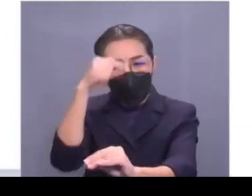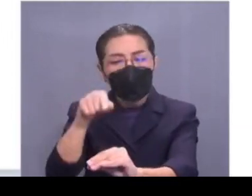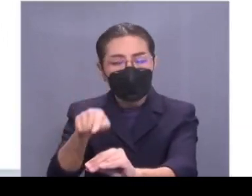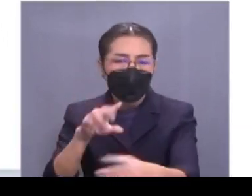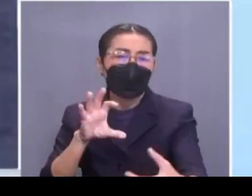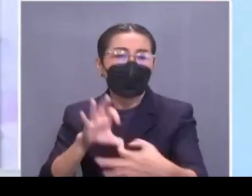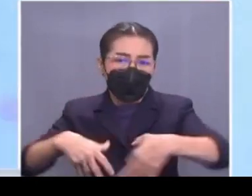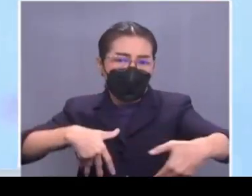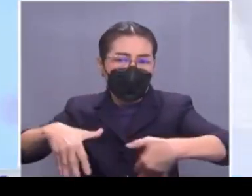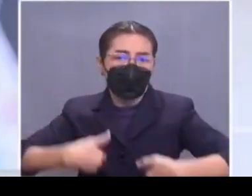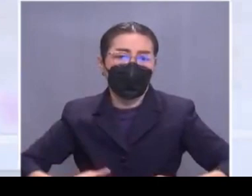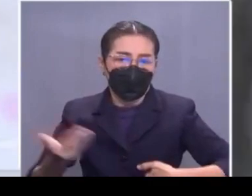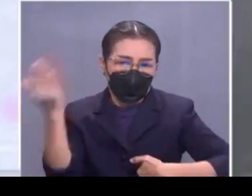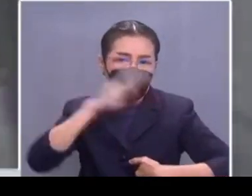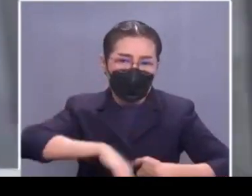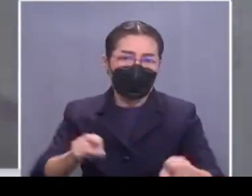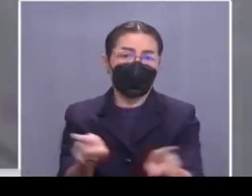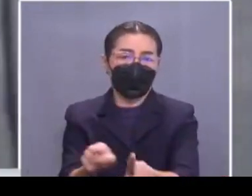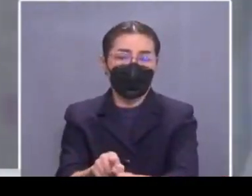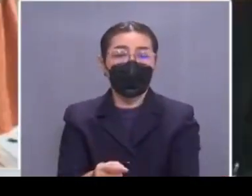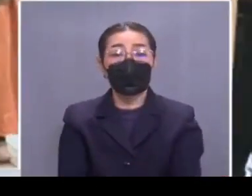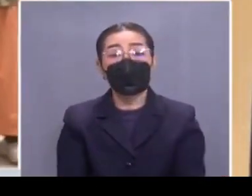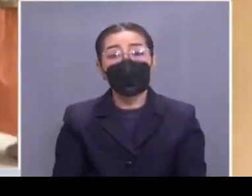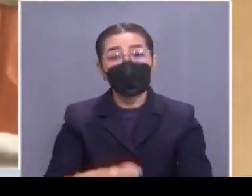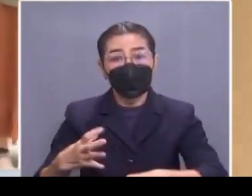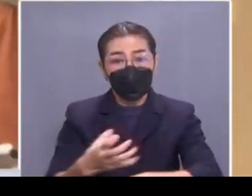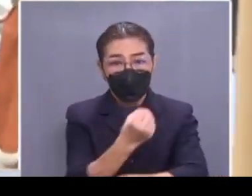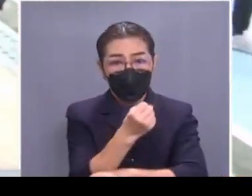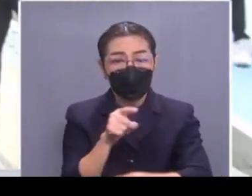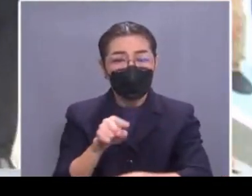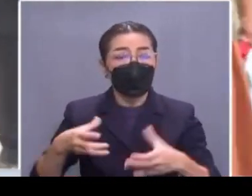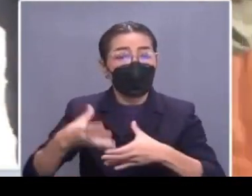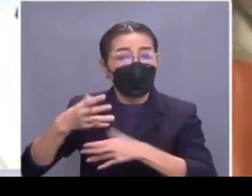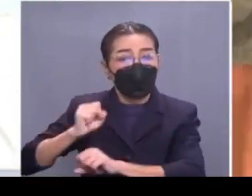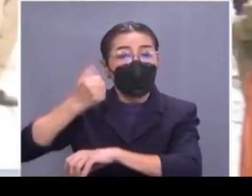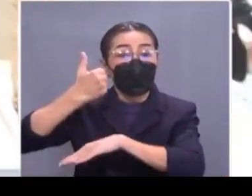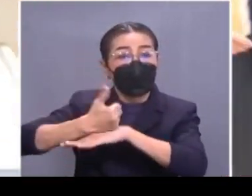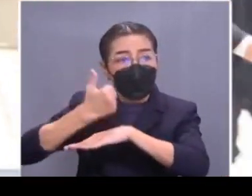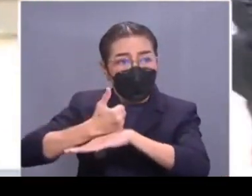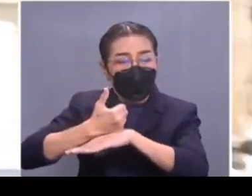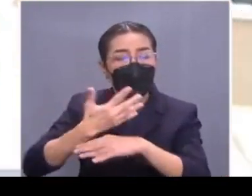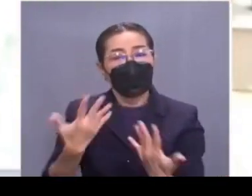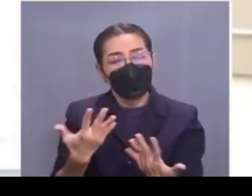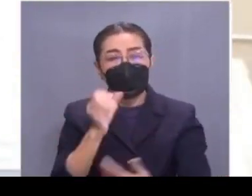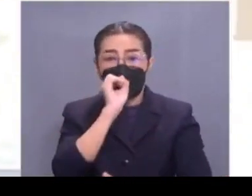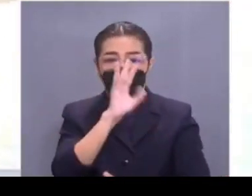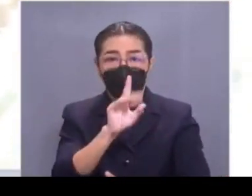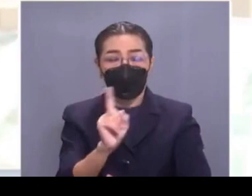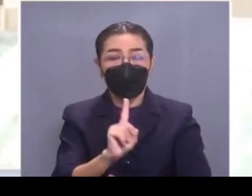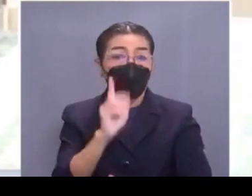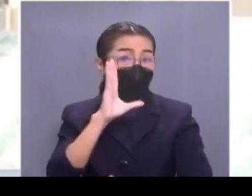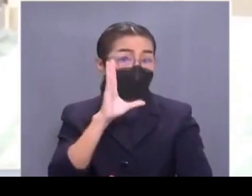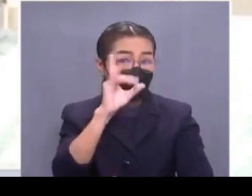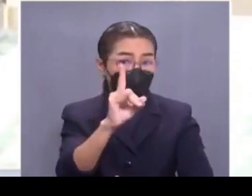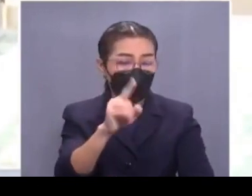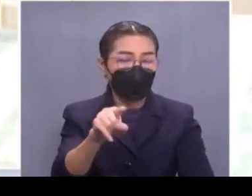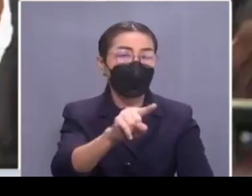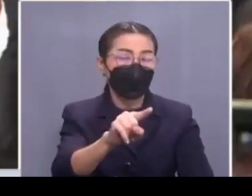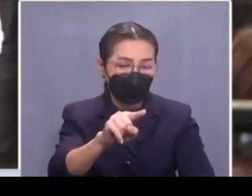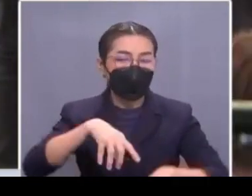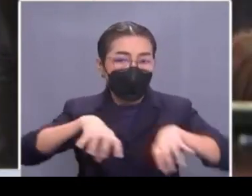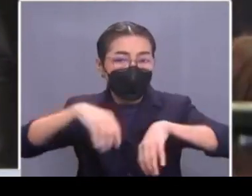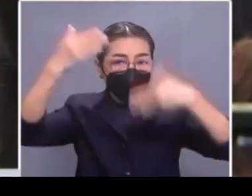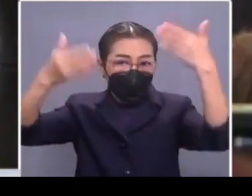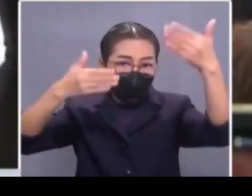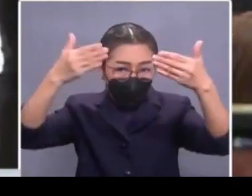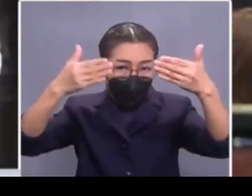นส่วนประเด็นการเมืองนะคะนายจุรินทร์ลักษณวิศิษฐ์หัวหน้าพรรคประชาธิปัตย์นะคะท่านก็บอกว่าพรุ่งนี้ค่ะจะมีกิจกรรม